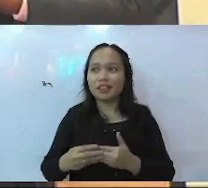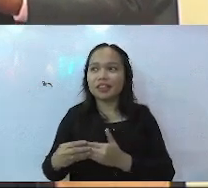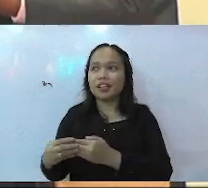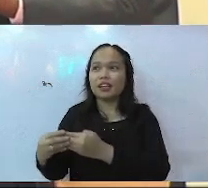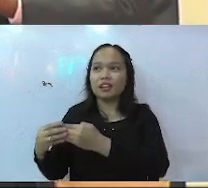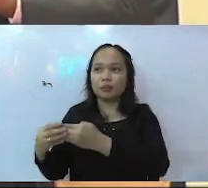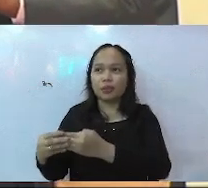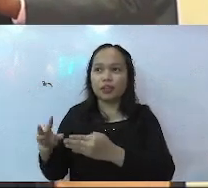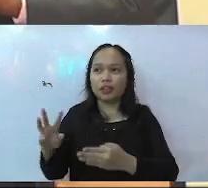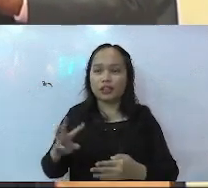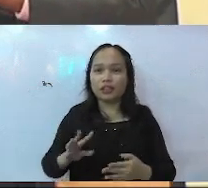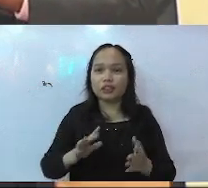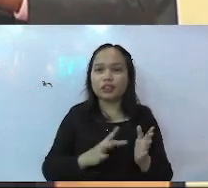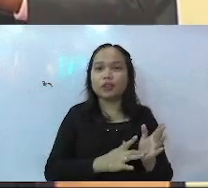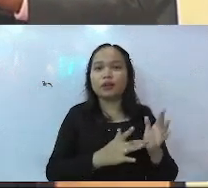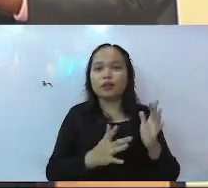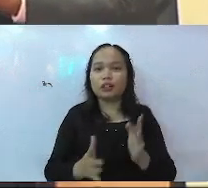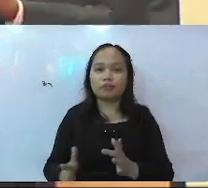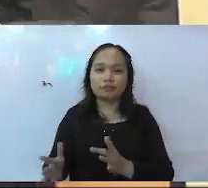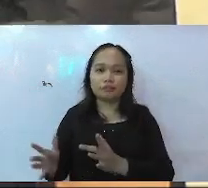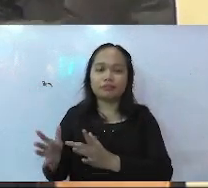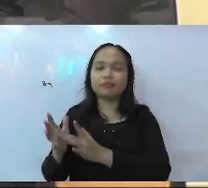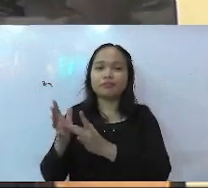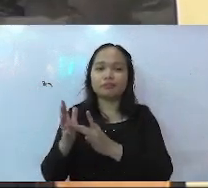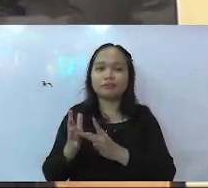unahan si kristong